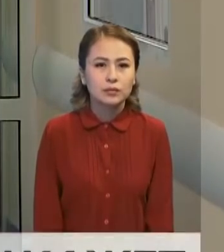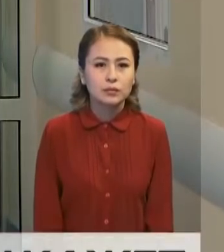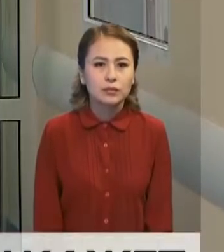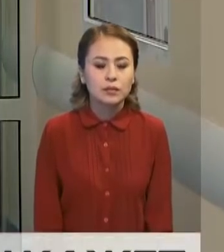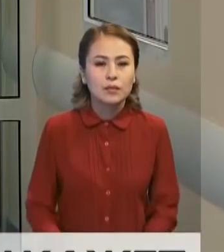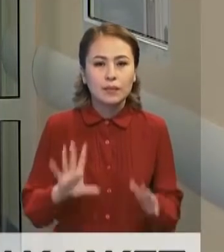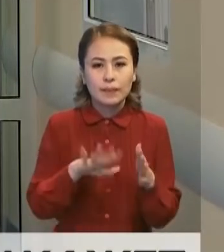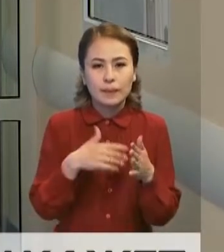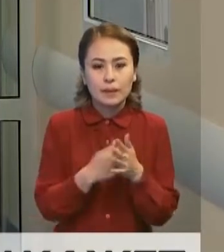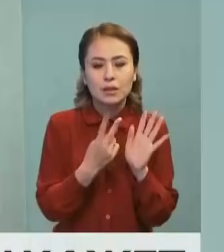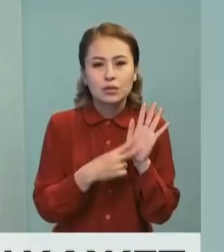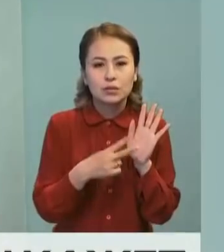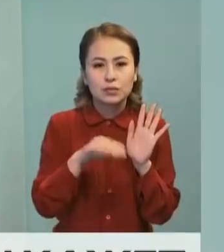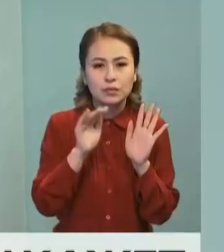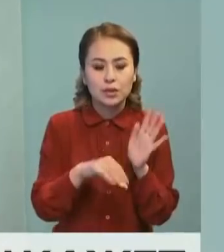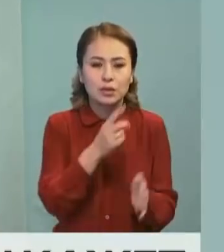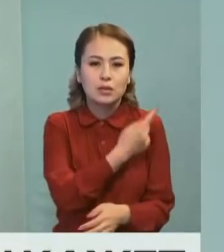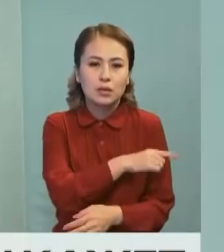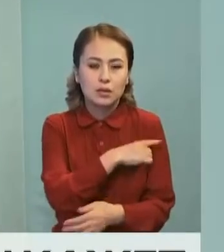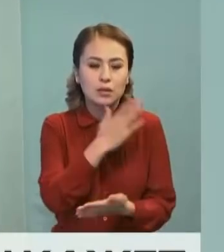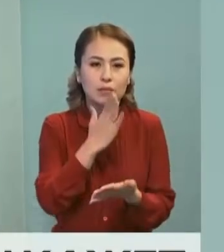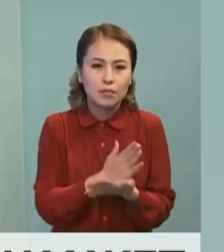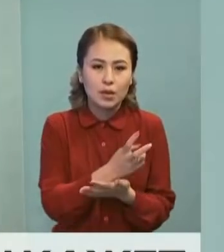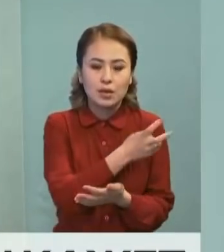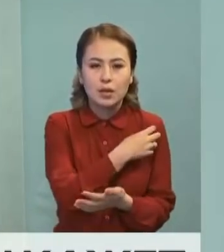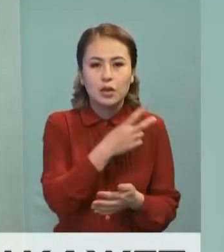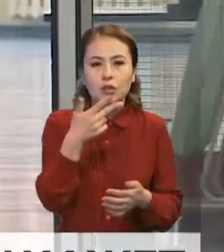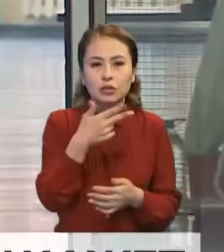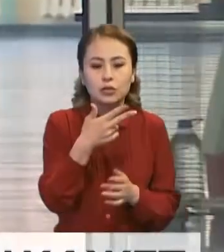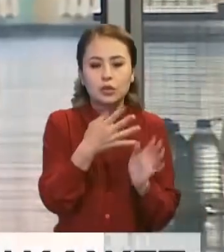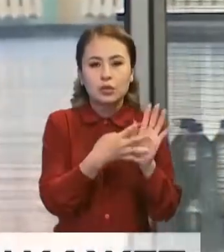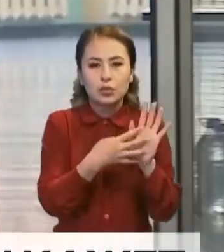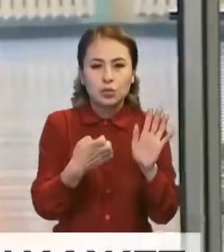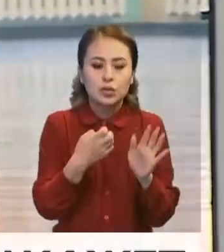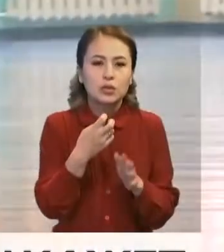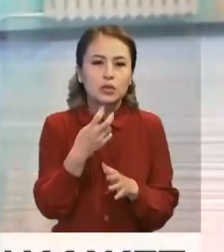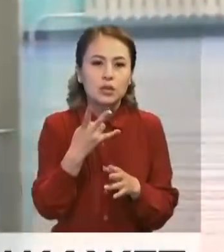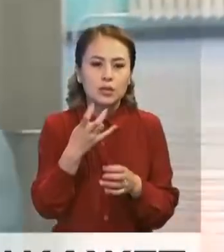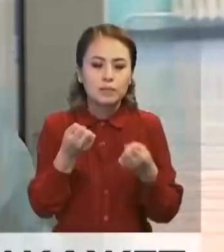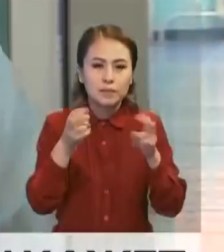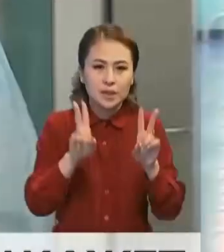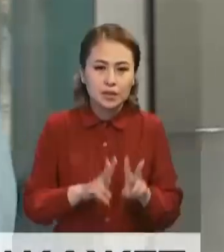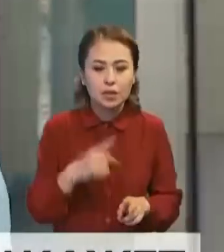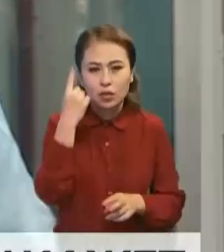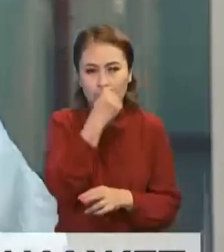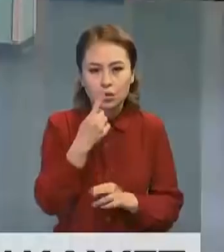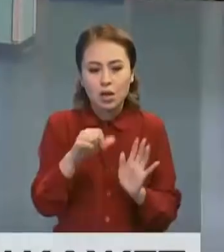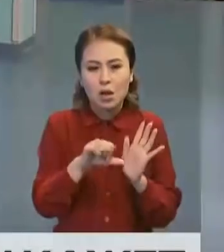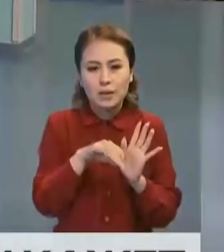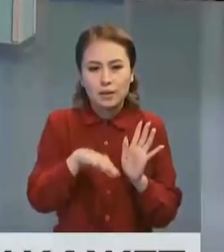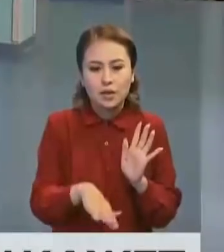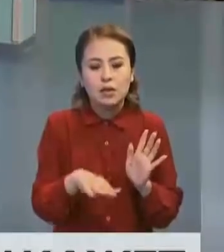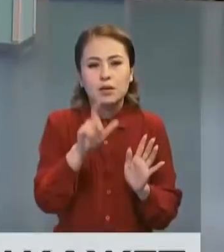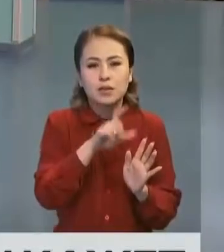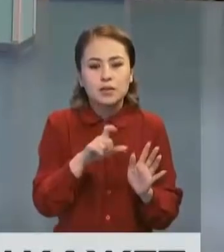Қазір елде 70 мыңнан аса дәрігер бар. Әлі 3900 ақ халатты маман керек. Жылына 6 мыңнан аса